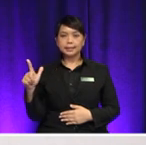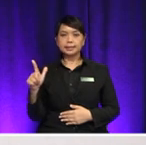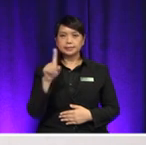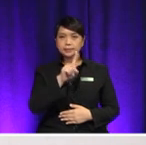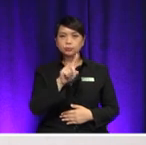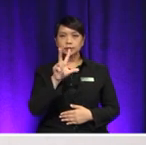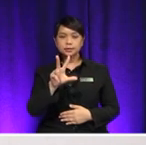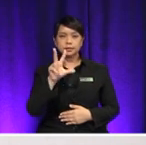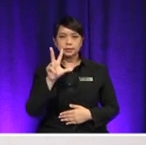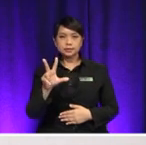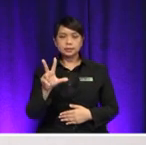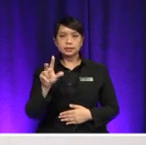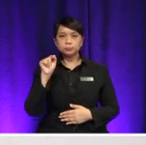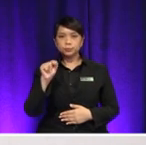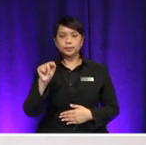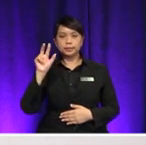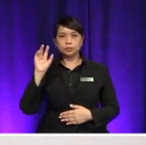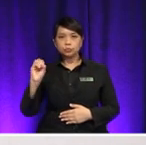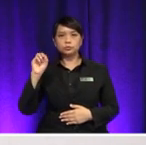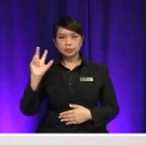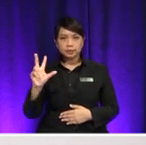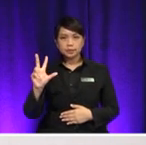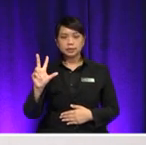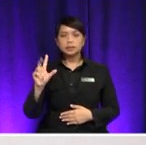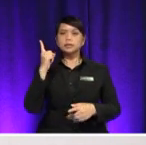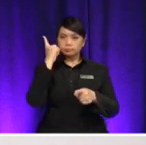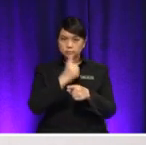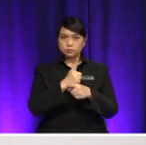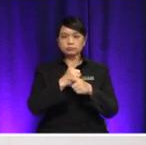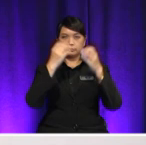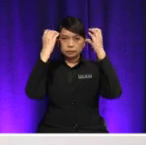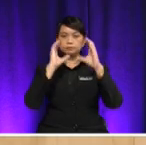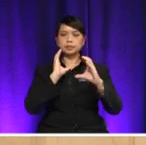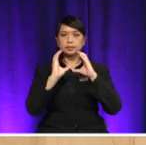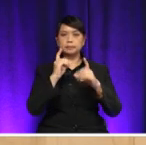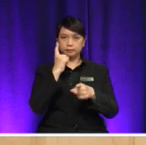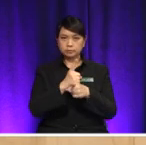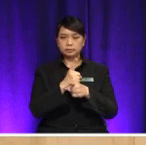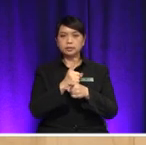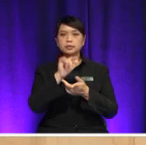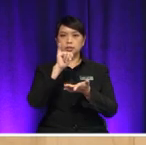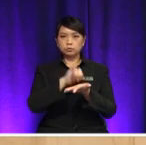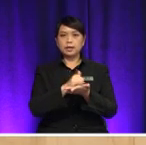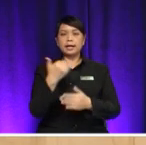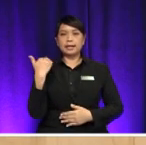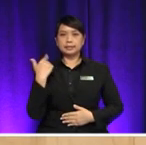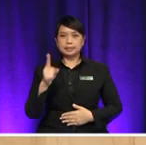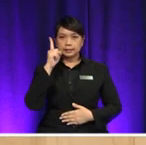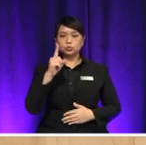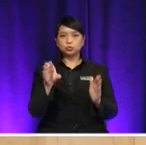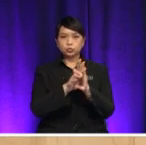133 perpuluhan 03 Oke tepat sekali oke itu adalah satu contoh lah